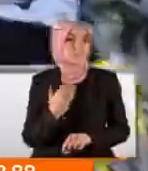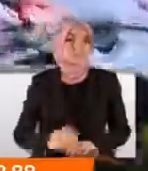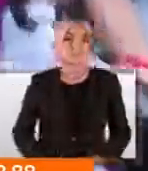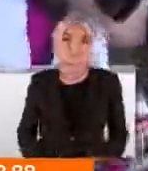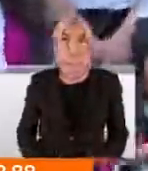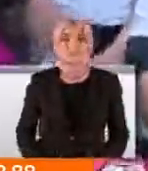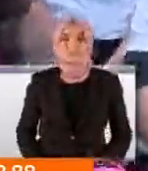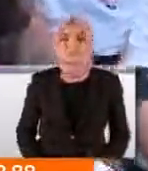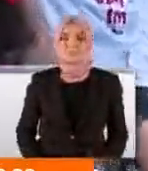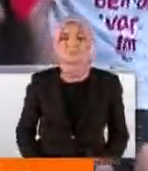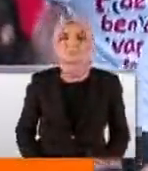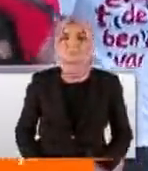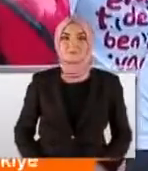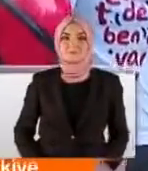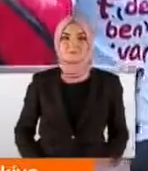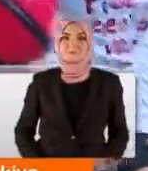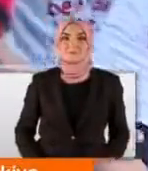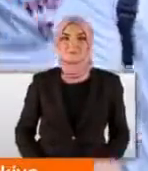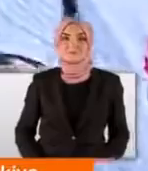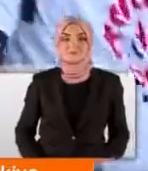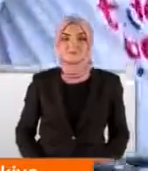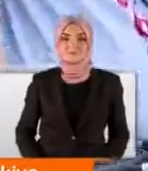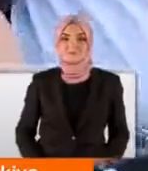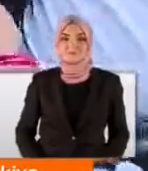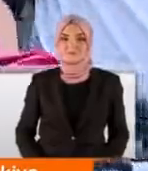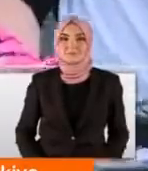var. Sizin bir sorunuz var mı acaba?